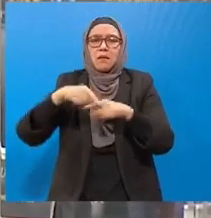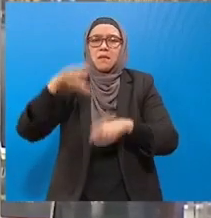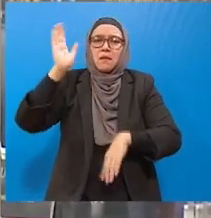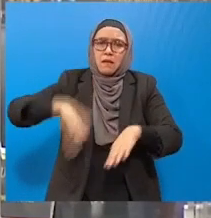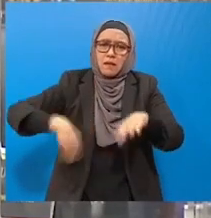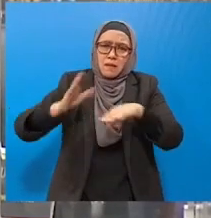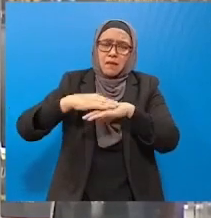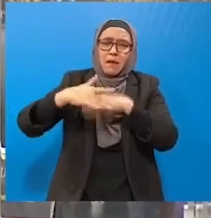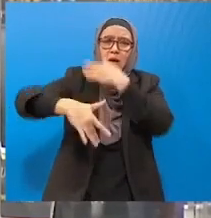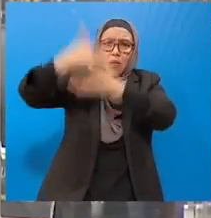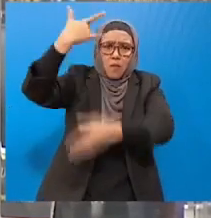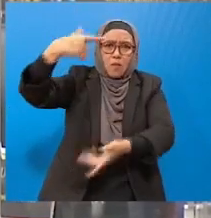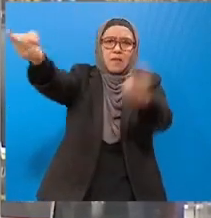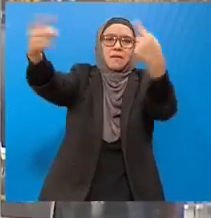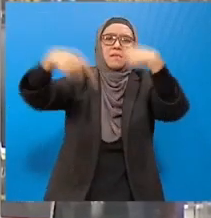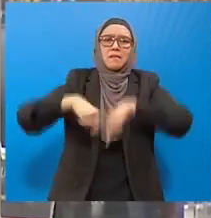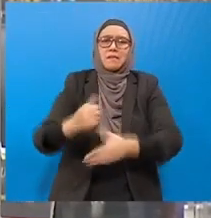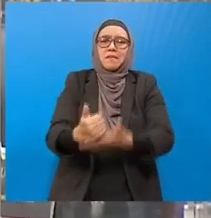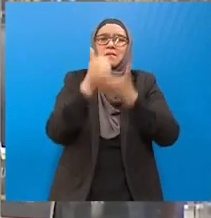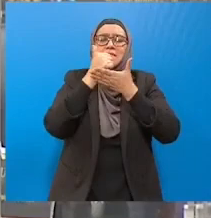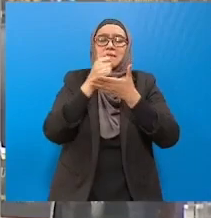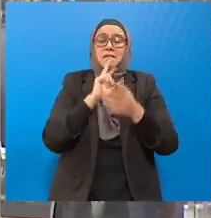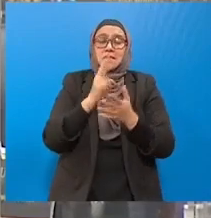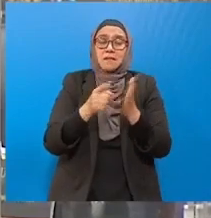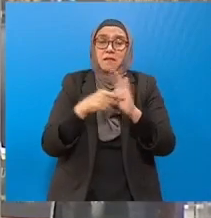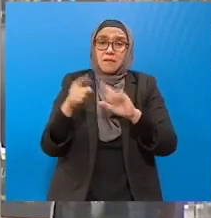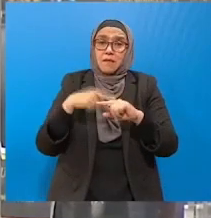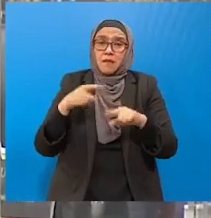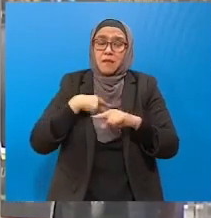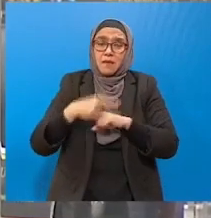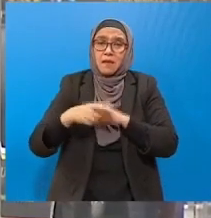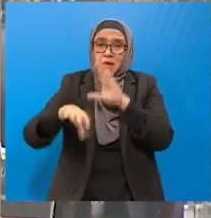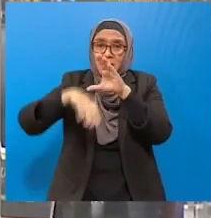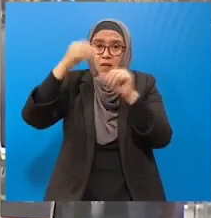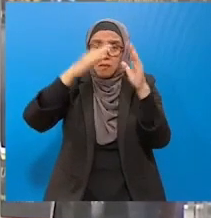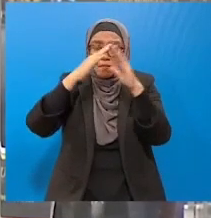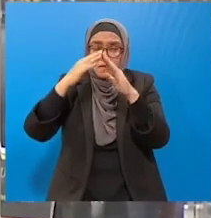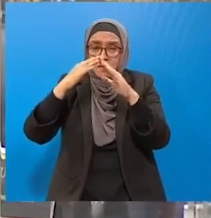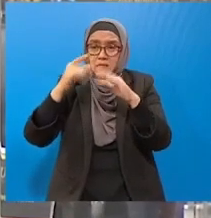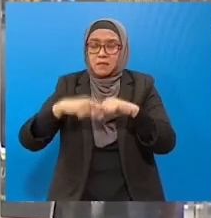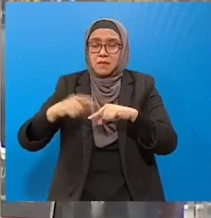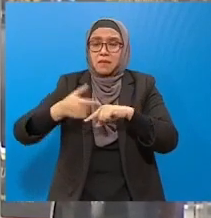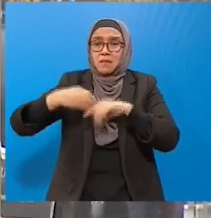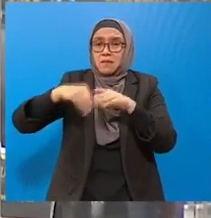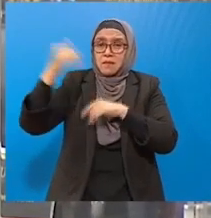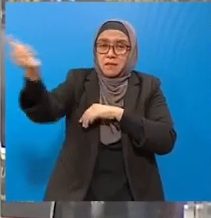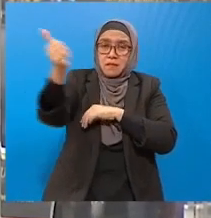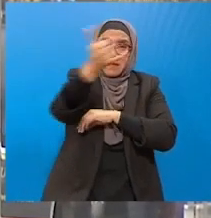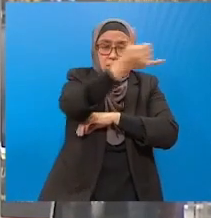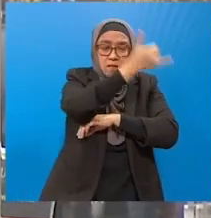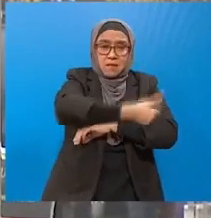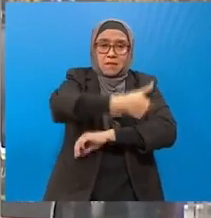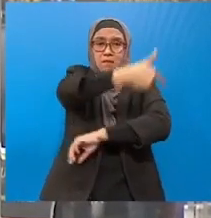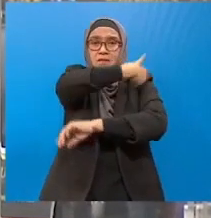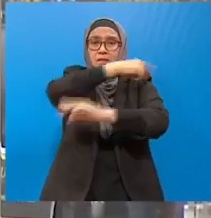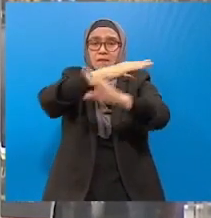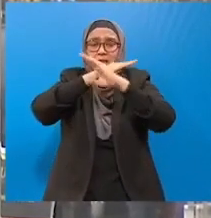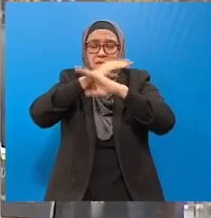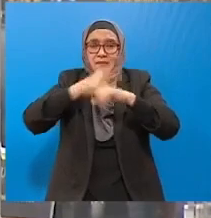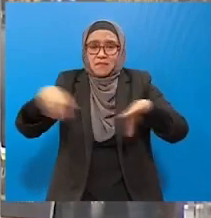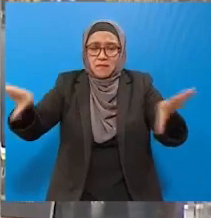dengan izin Allah SWT nasi dalam tempo tiga bulan telah dilaksanakan melalui kerjasama semua pihak termasuk lah